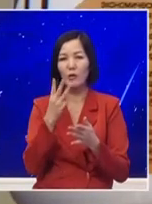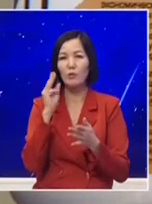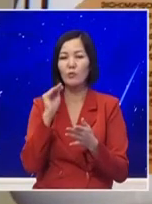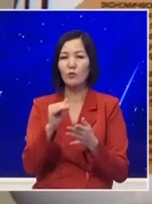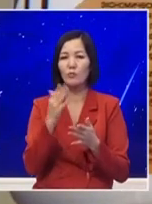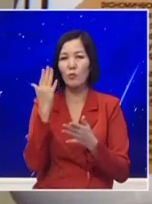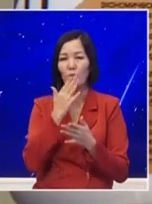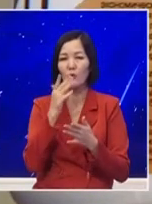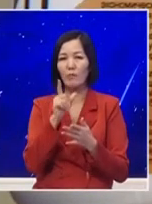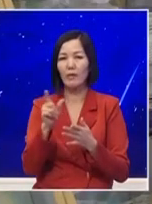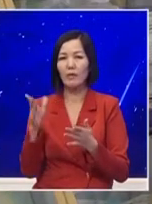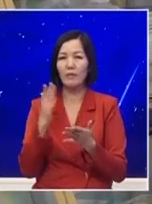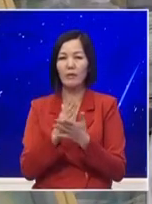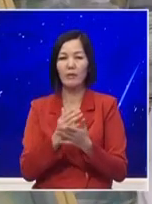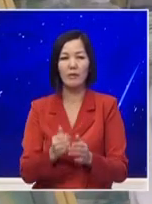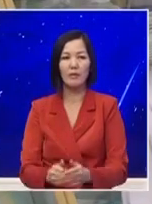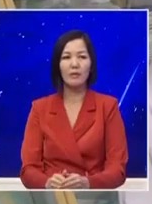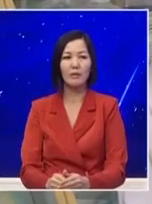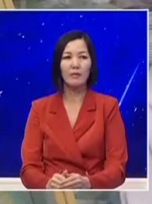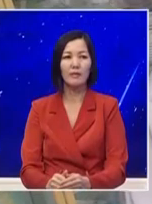аса оқырман жинапты.